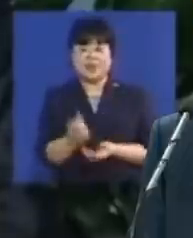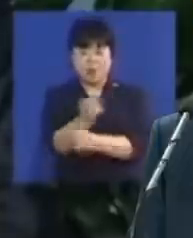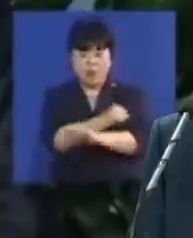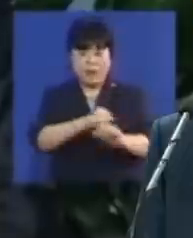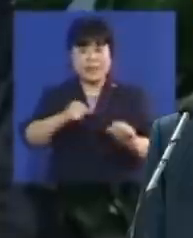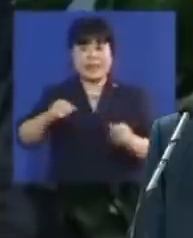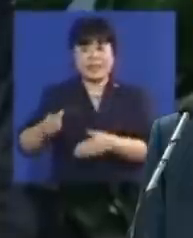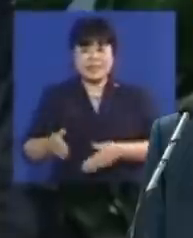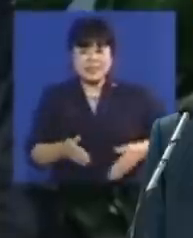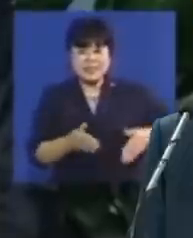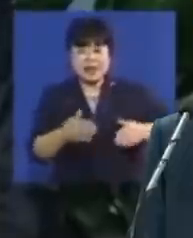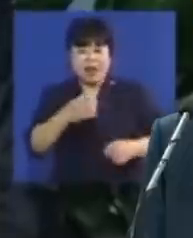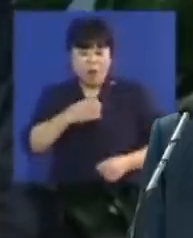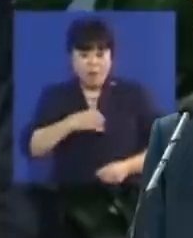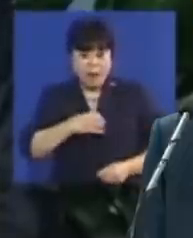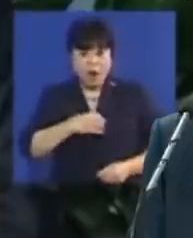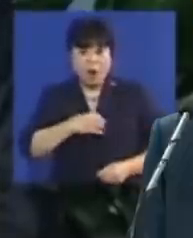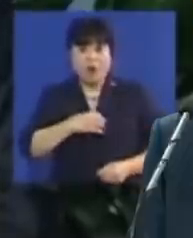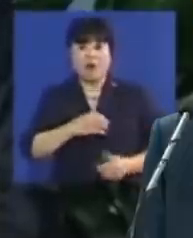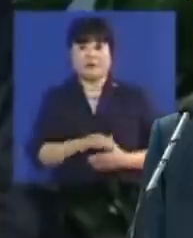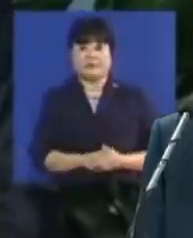광야의 모든 험한